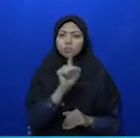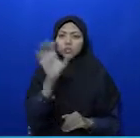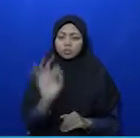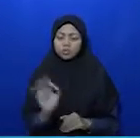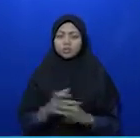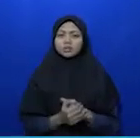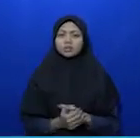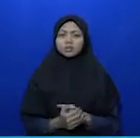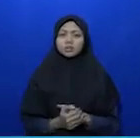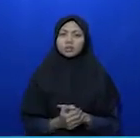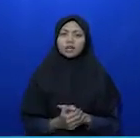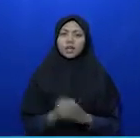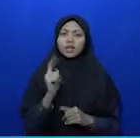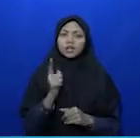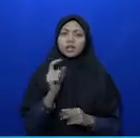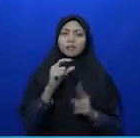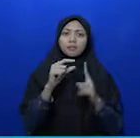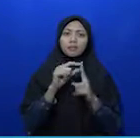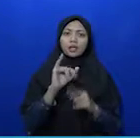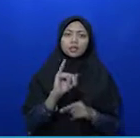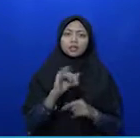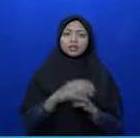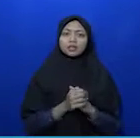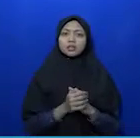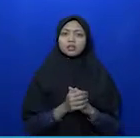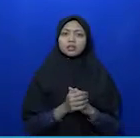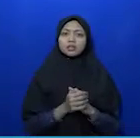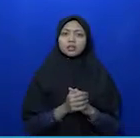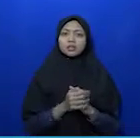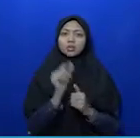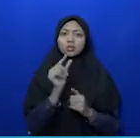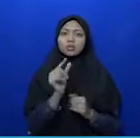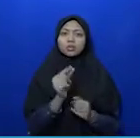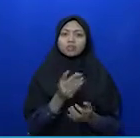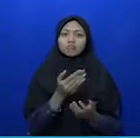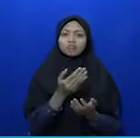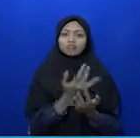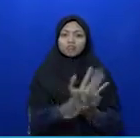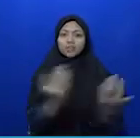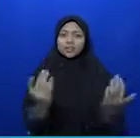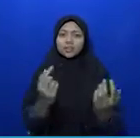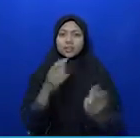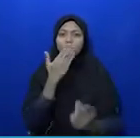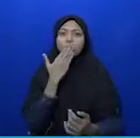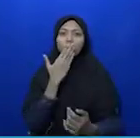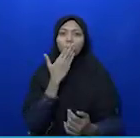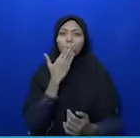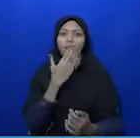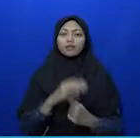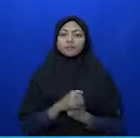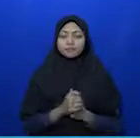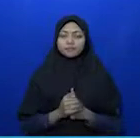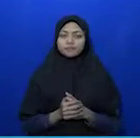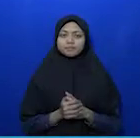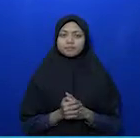itu akan diberikan PI Participation Index kepada siapa? Kepada rakyat Papua. Ada rakyat Papua, ini komitmen